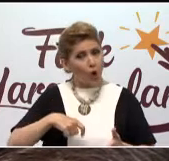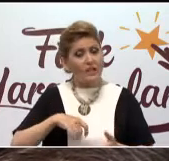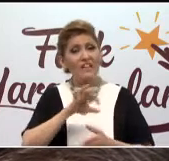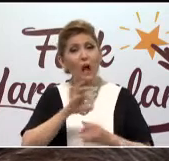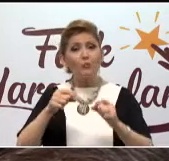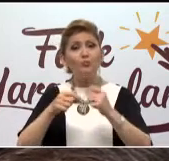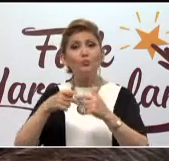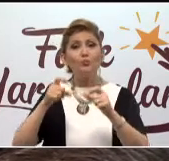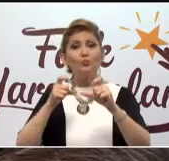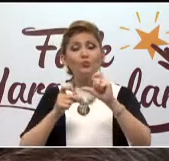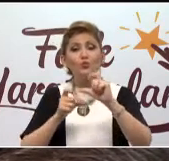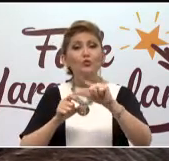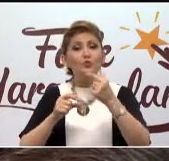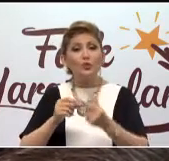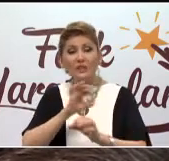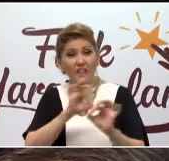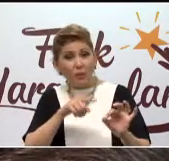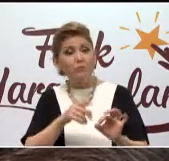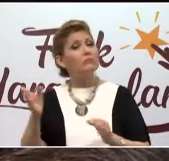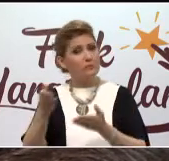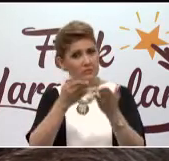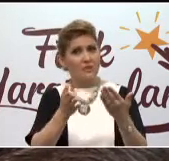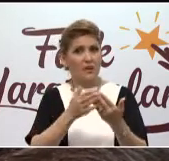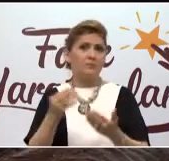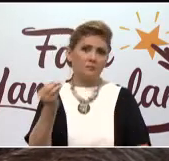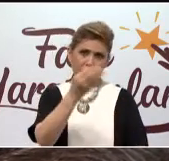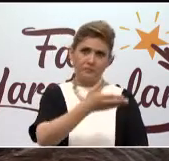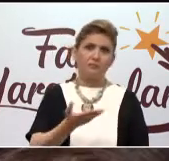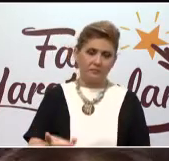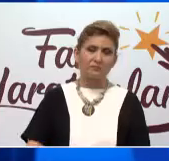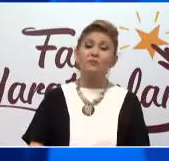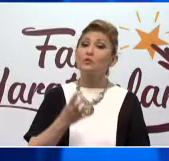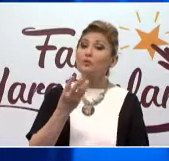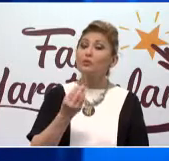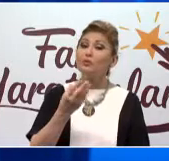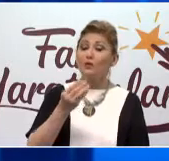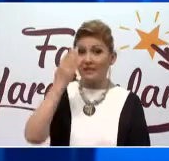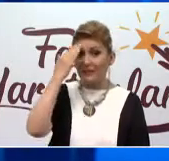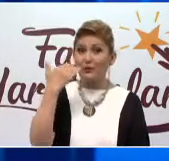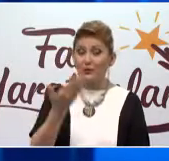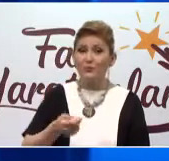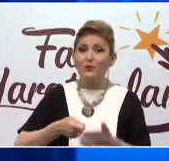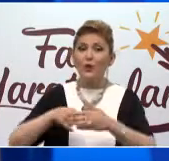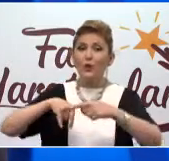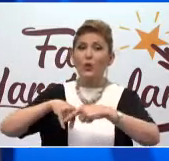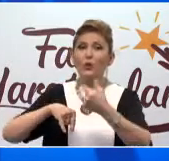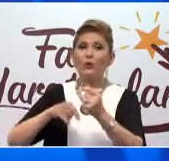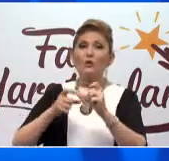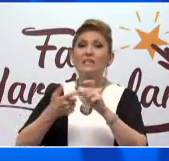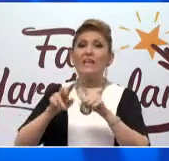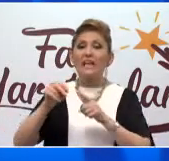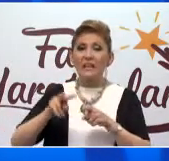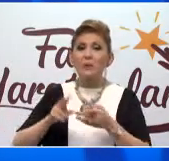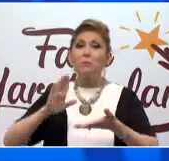burslu öğrencileri şu anda faydalanıcı olarak konumlandırabiliyoruz. Çok güzel. Çok teşekkür ederim. Hüseyin Barış'a geçelim. Hüseyin Barış,